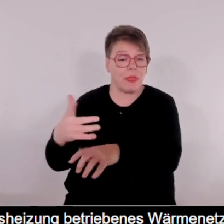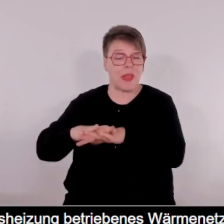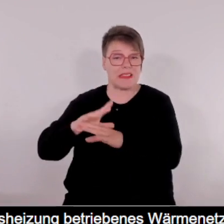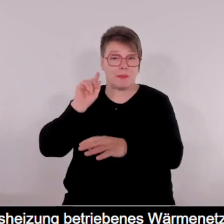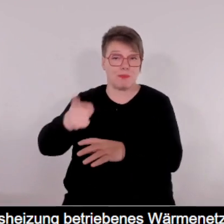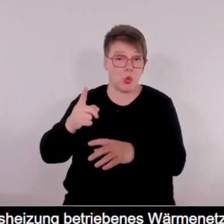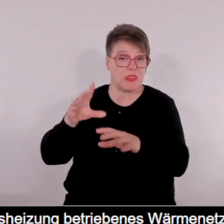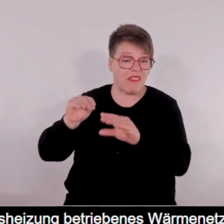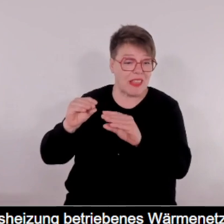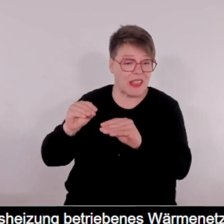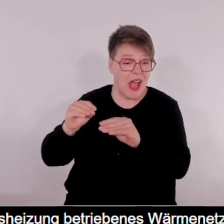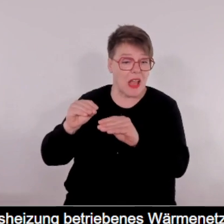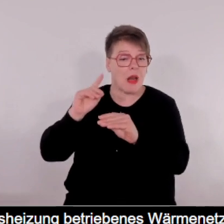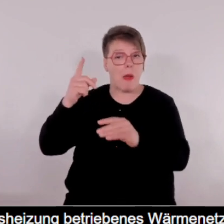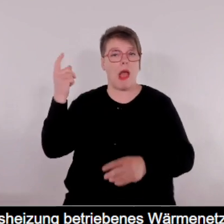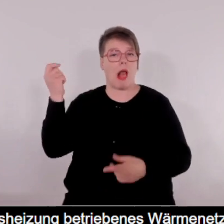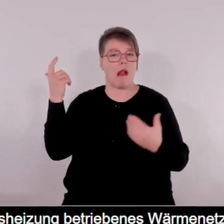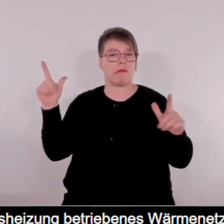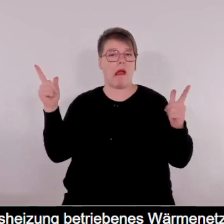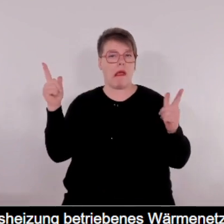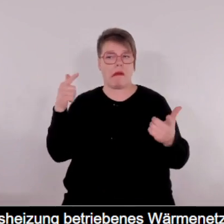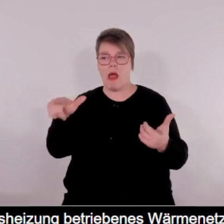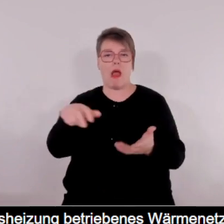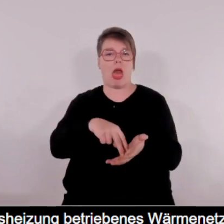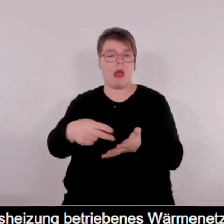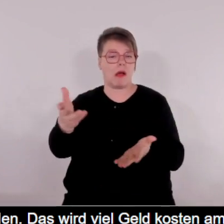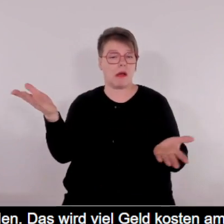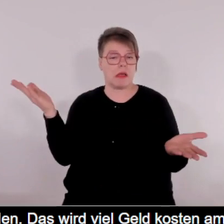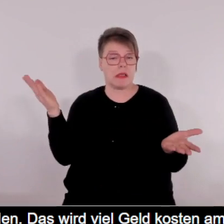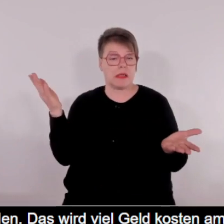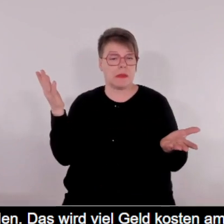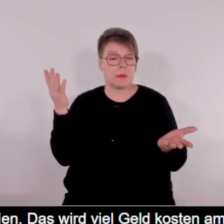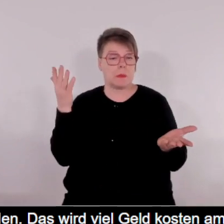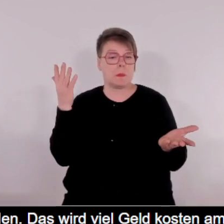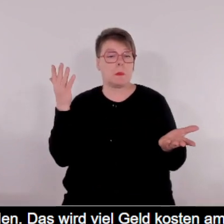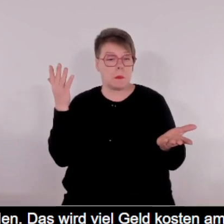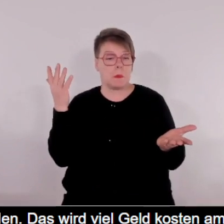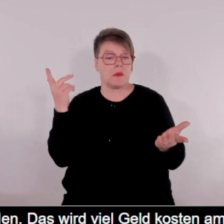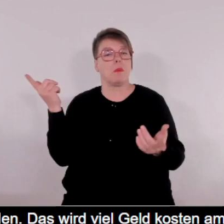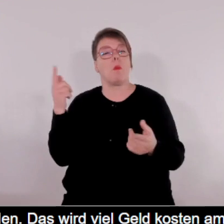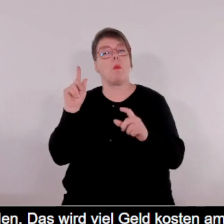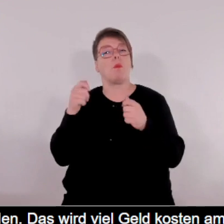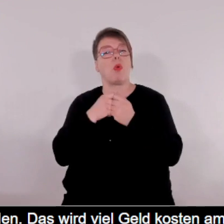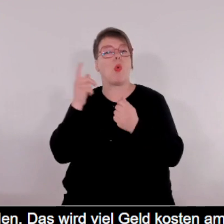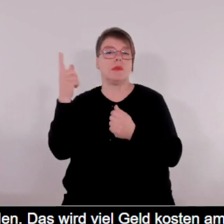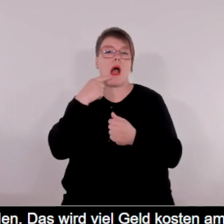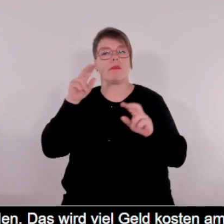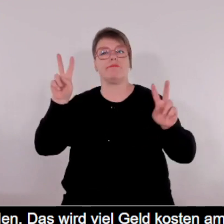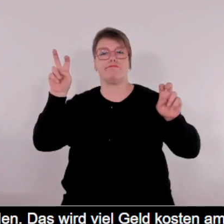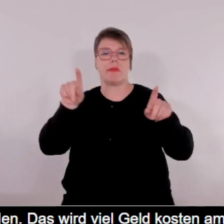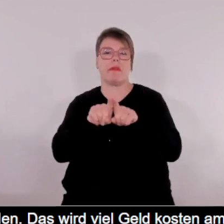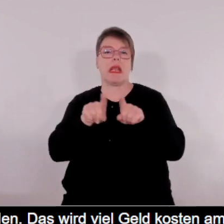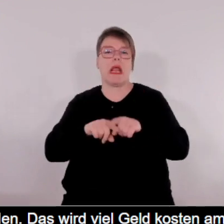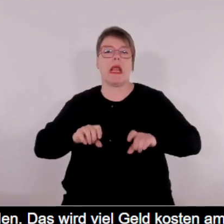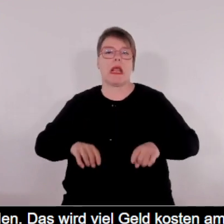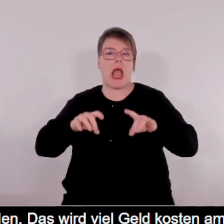Irgendjemand soll es dann bezahlen. Also wir müssen hier möglichst pragmatisch mit den Kommunen in Bayern Lösungen finden und